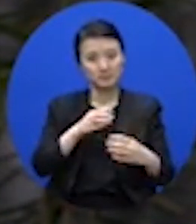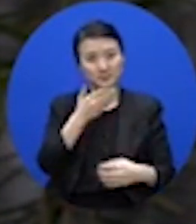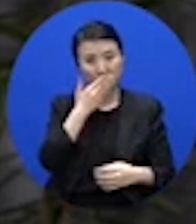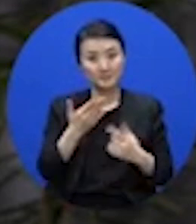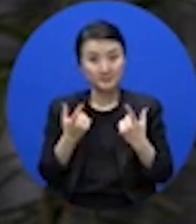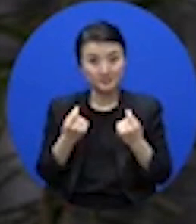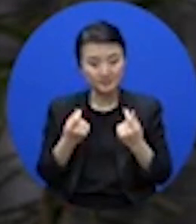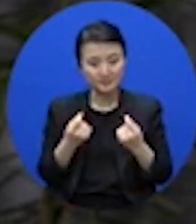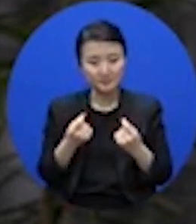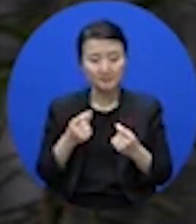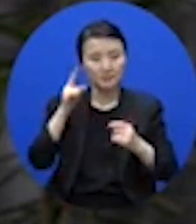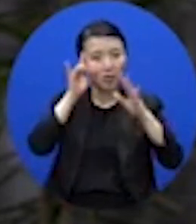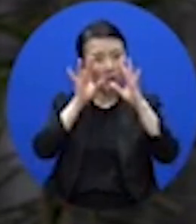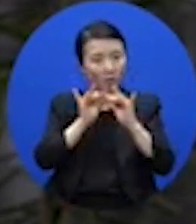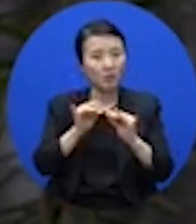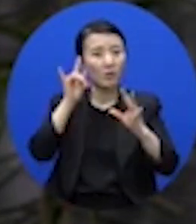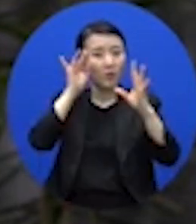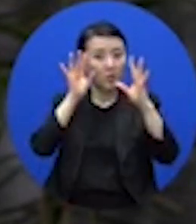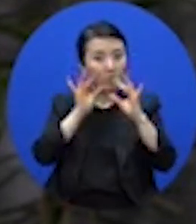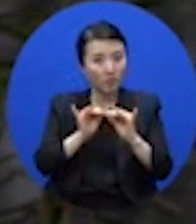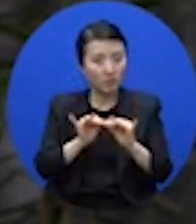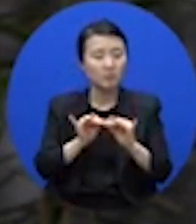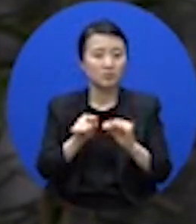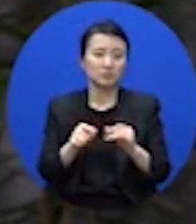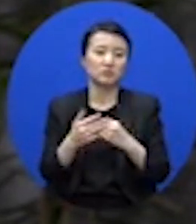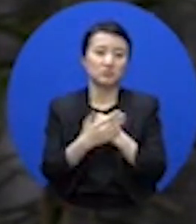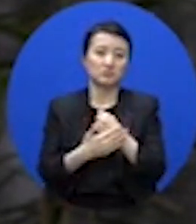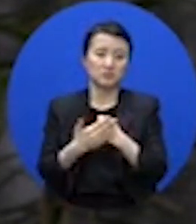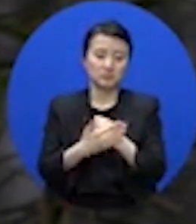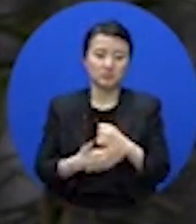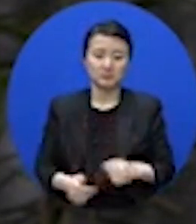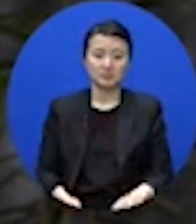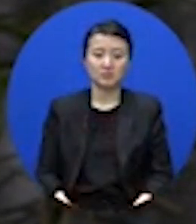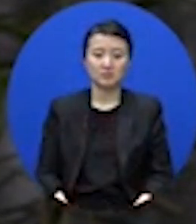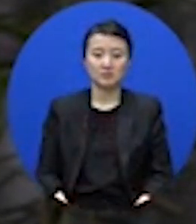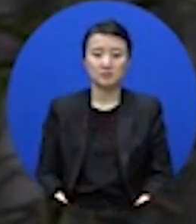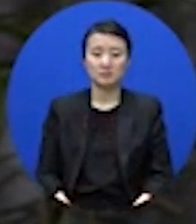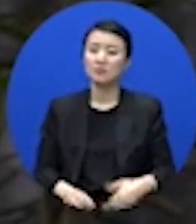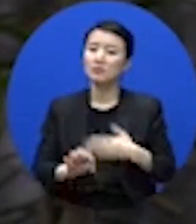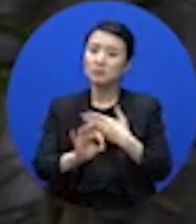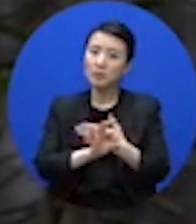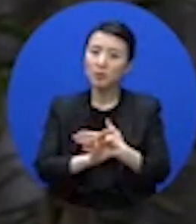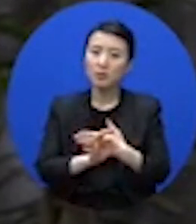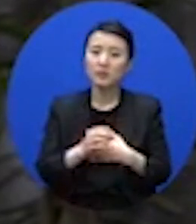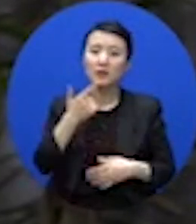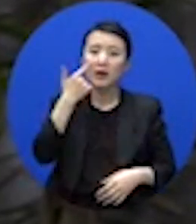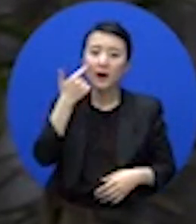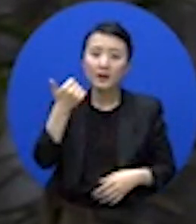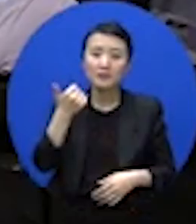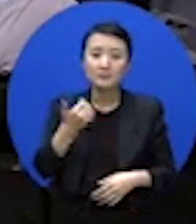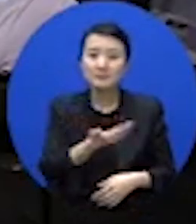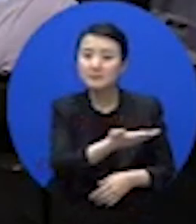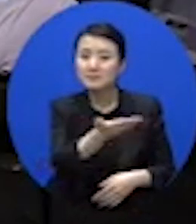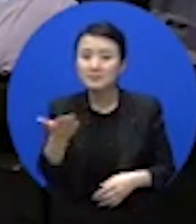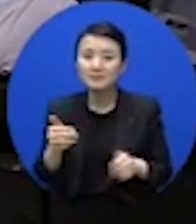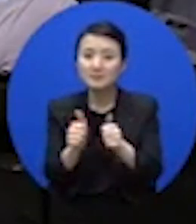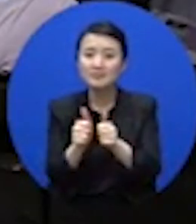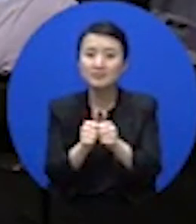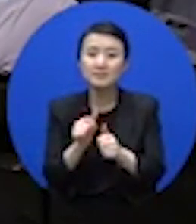합니까? 공감이란 걸 하죠. 근데 우리는 이렇게 하는데 우리 아버님들은 어떻게 하시나요?